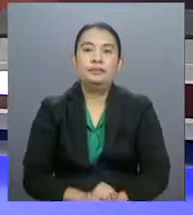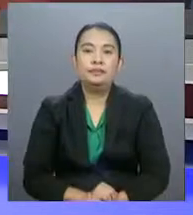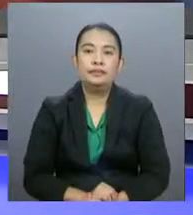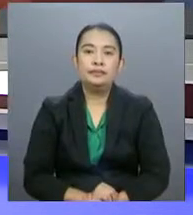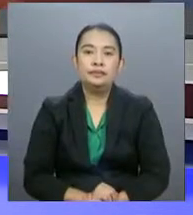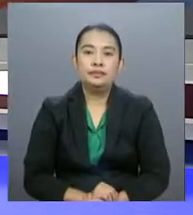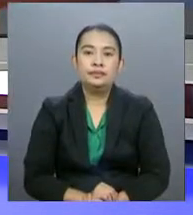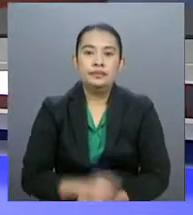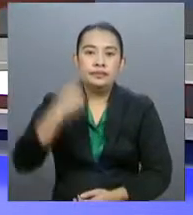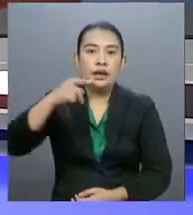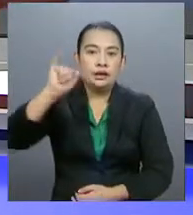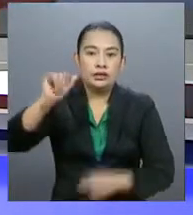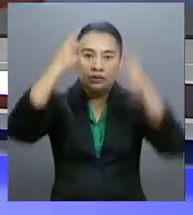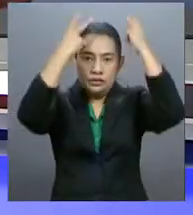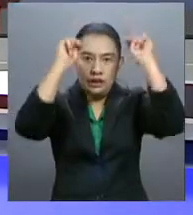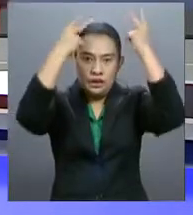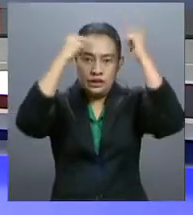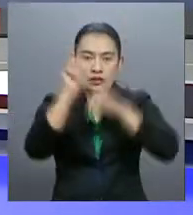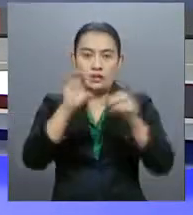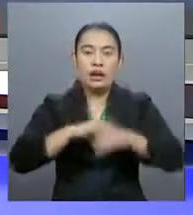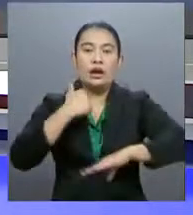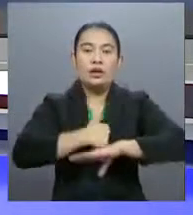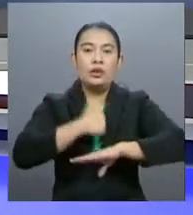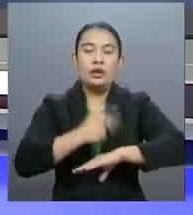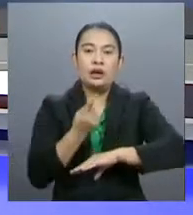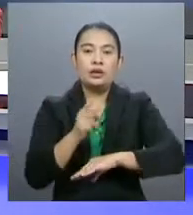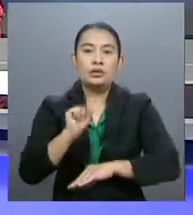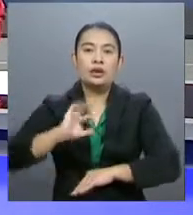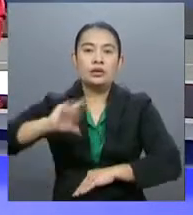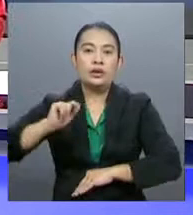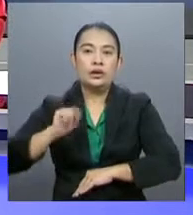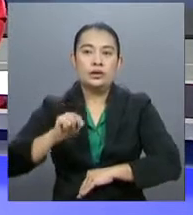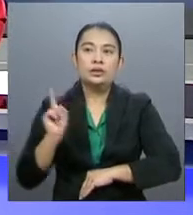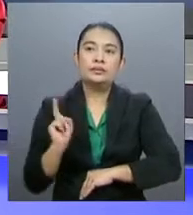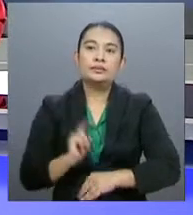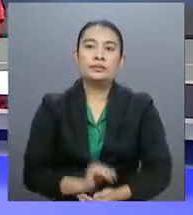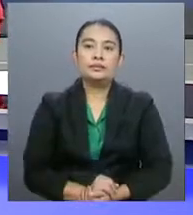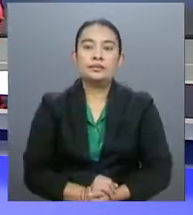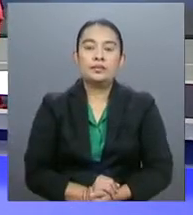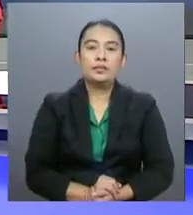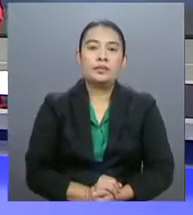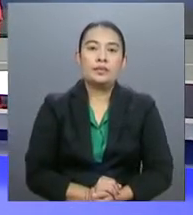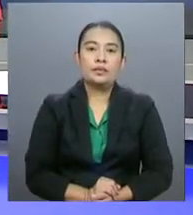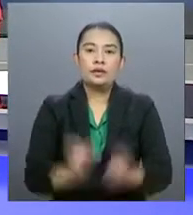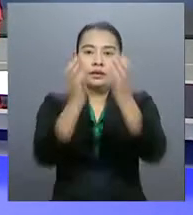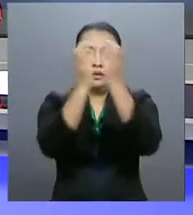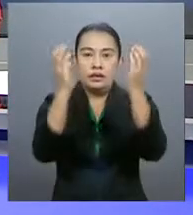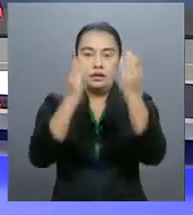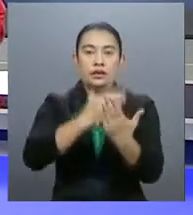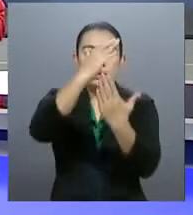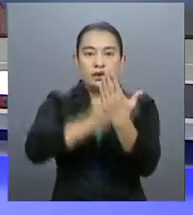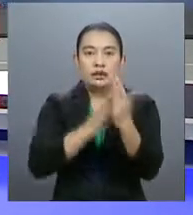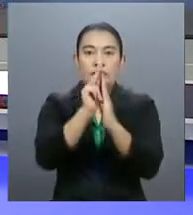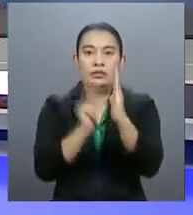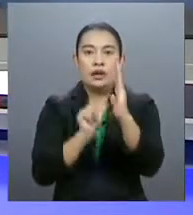พลเอกประยุทธ์จันทร์โอชานายกรัฐมนตรีและหัวหน้าคณะคสชระบุว่าการร่างรัฐธรรมนูญนั้นคือวาระแห่งชาตินะ